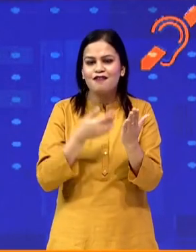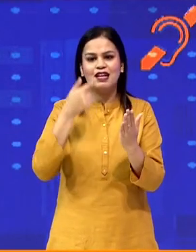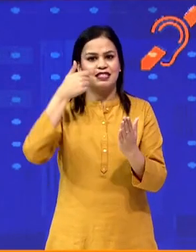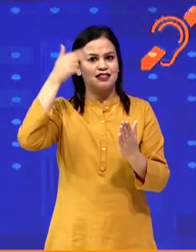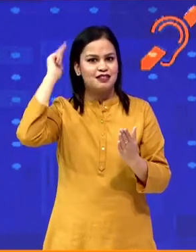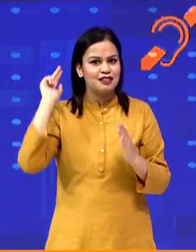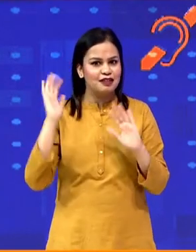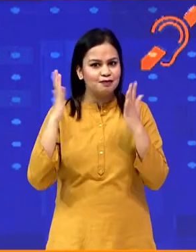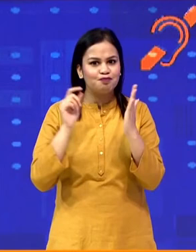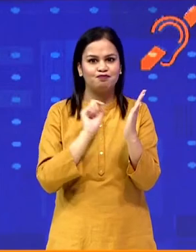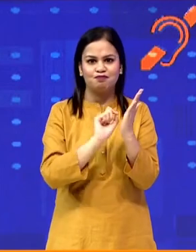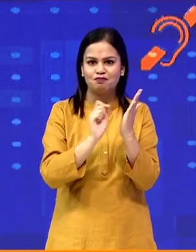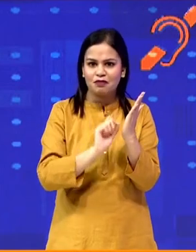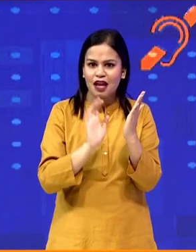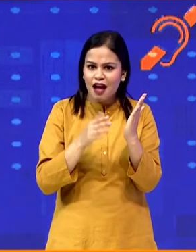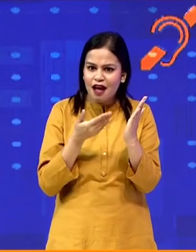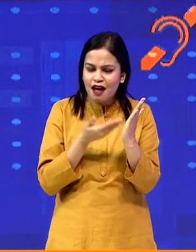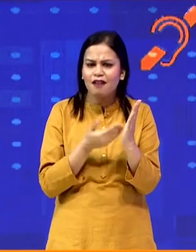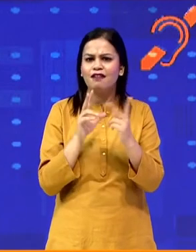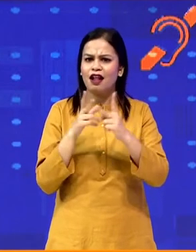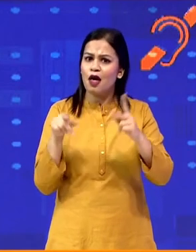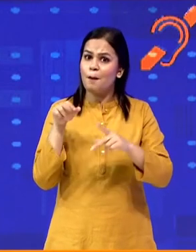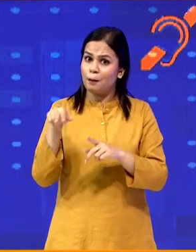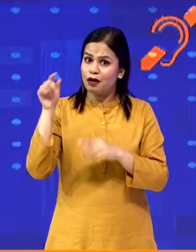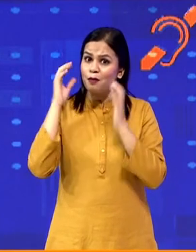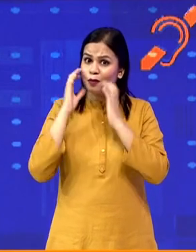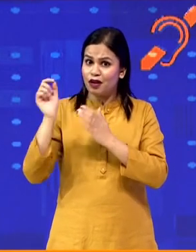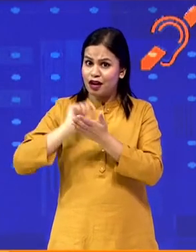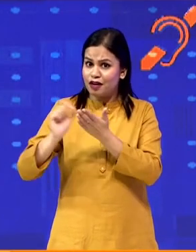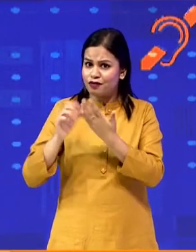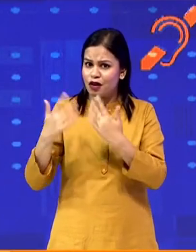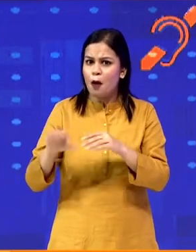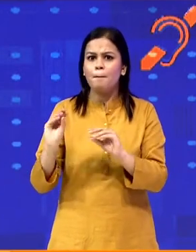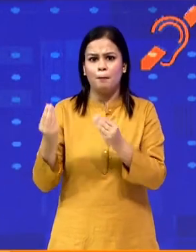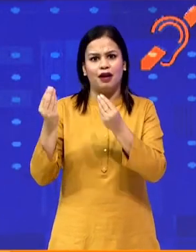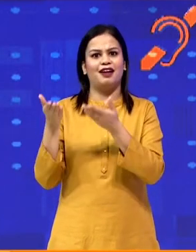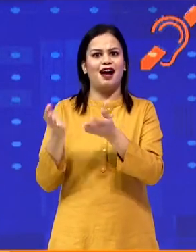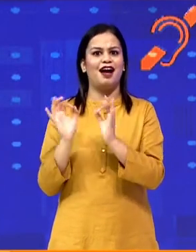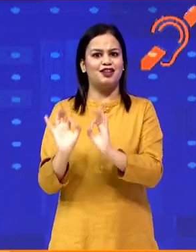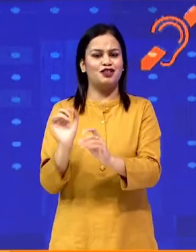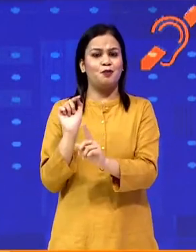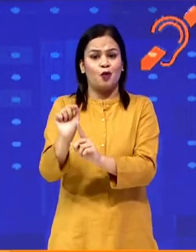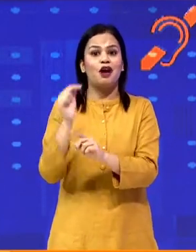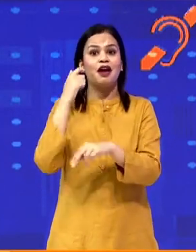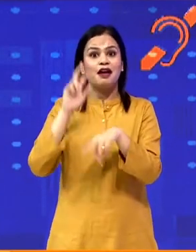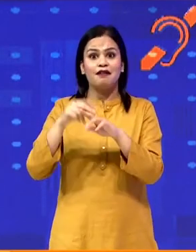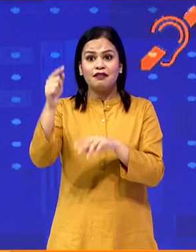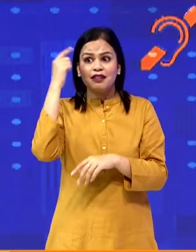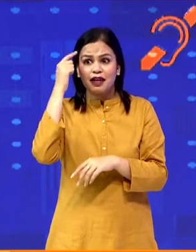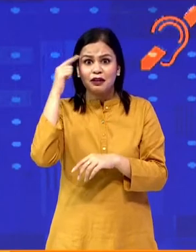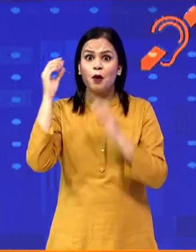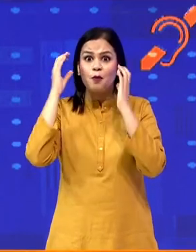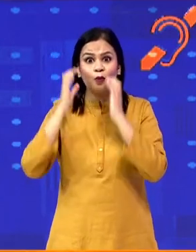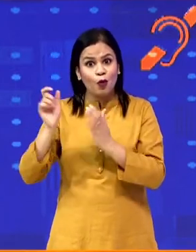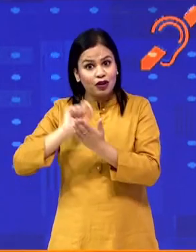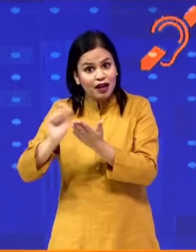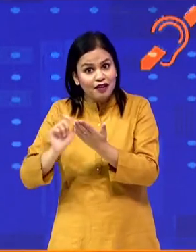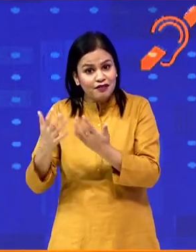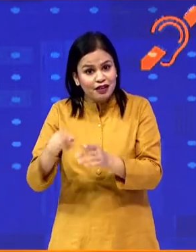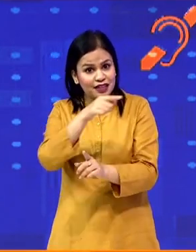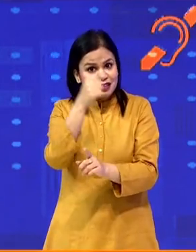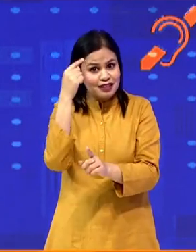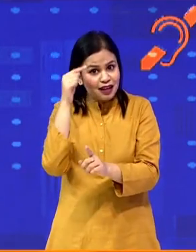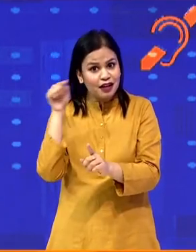बुक में राजीव गांधी की तारीफ कर रहा है गांधी की तारीफ कर रहा बहुत अच्छी बात है अगर मोदी ऐसा सोचते हैं और उन्होंने लिखी है